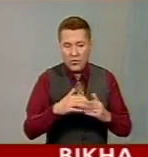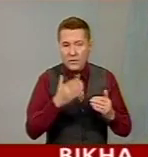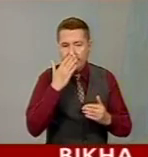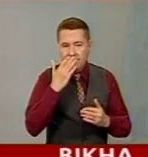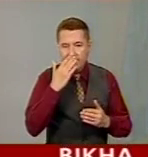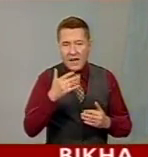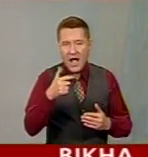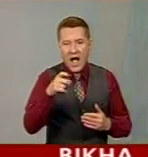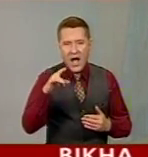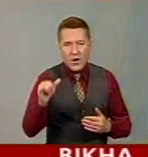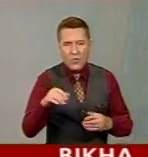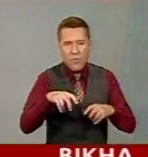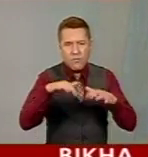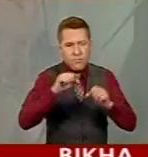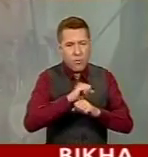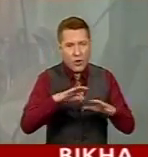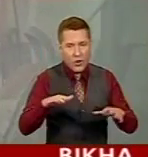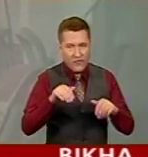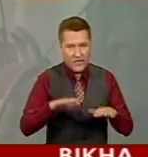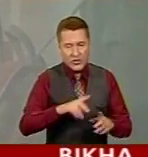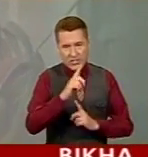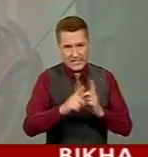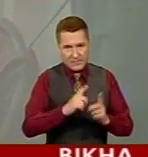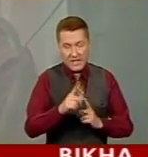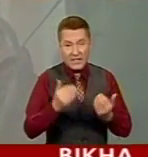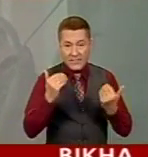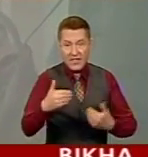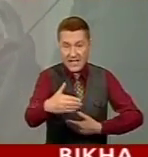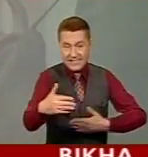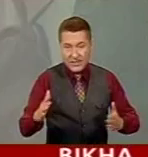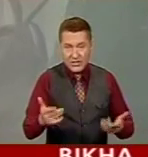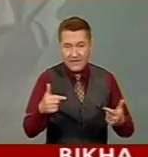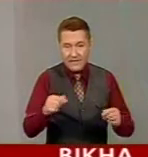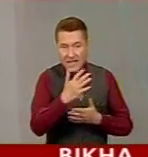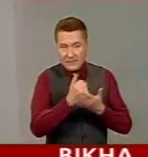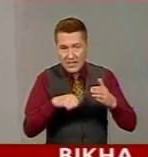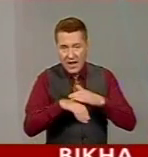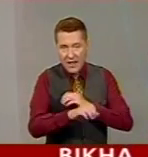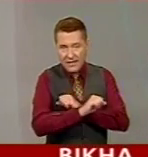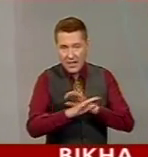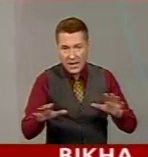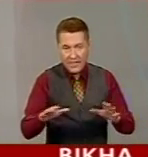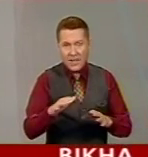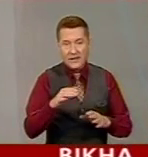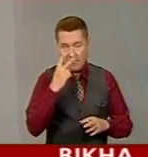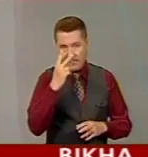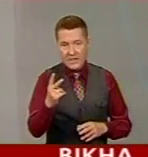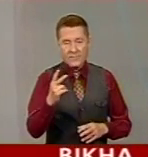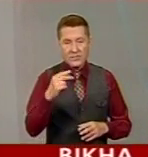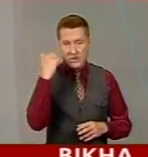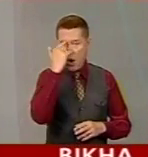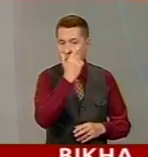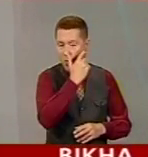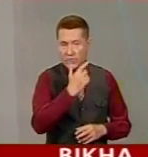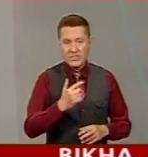запах гару і пороху. Він вирішив це змінити. Нині з ящиків, де зберігали набої чи гранати, проникливо дивляться очі святих.